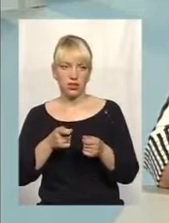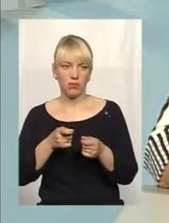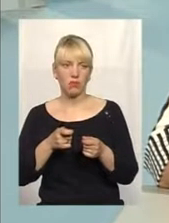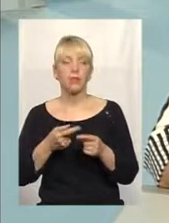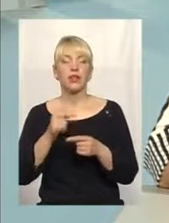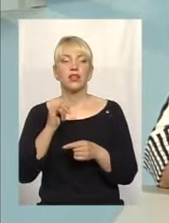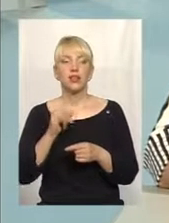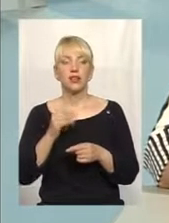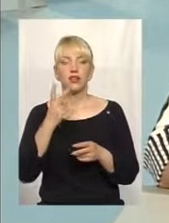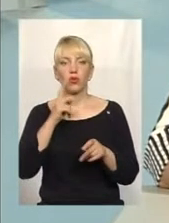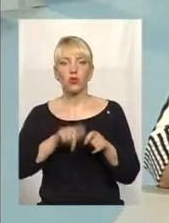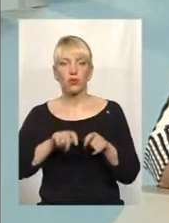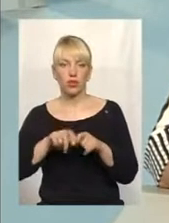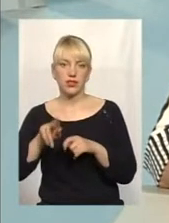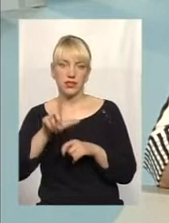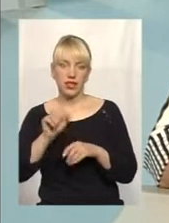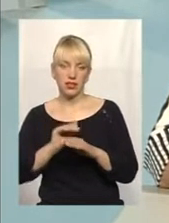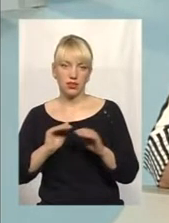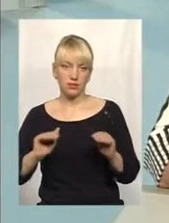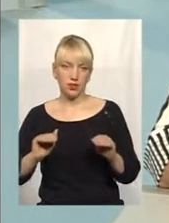По-перше, контроль за дітьми,